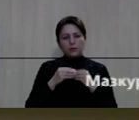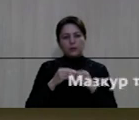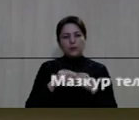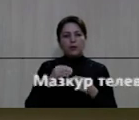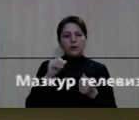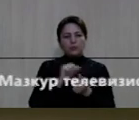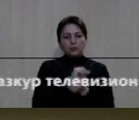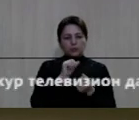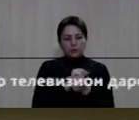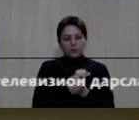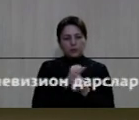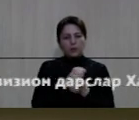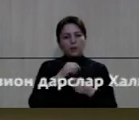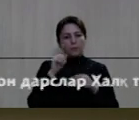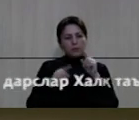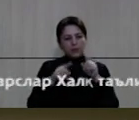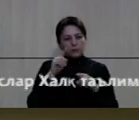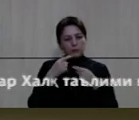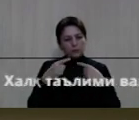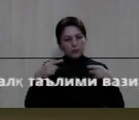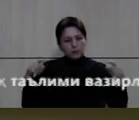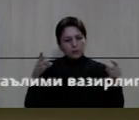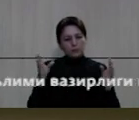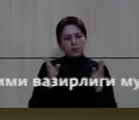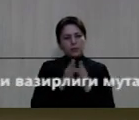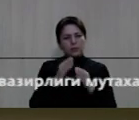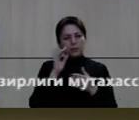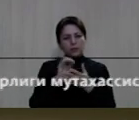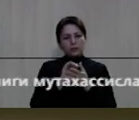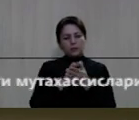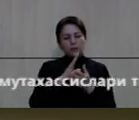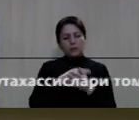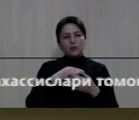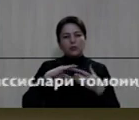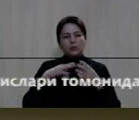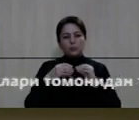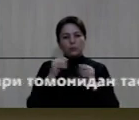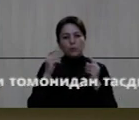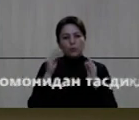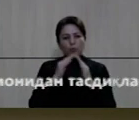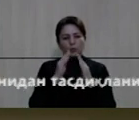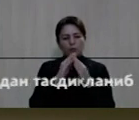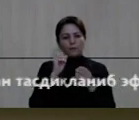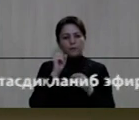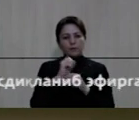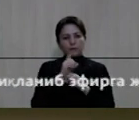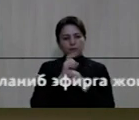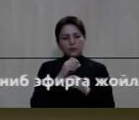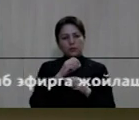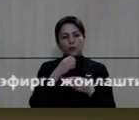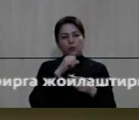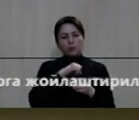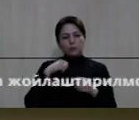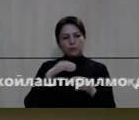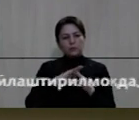ish qog'ozlarining ba'zi turlari bilan tanishib chiqdik. Demak, uyga vazifani mustaqil bajarish